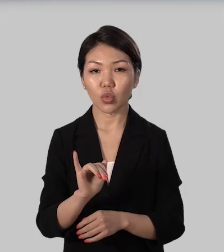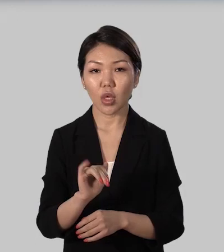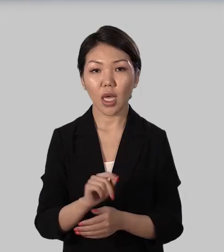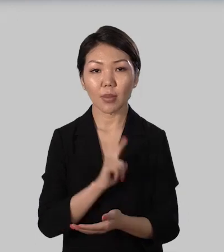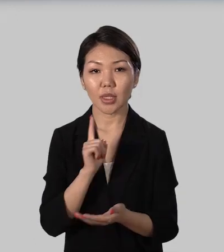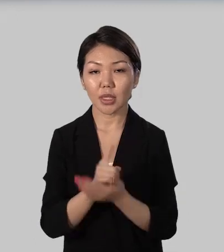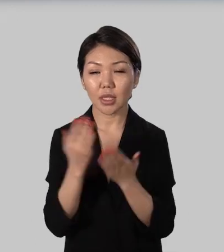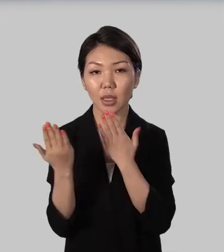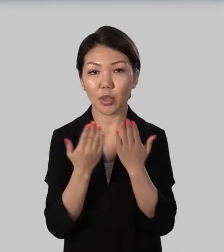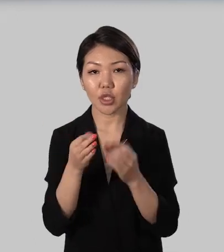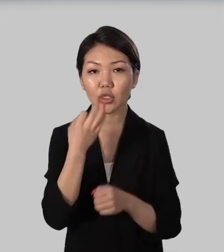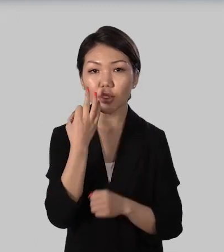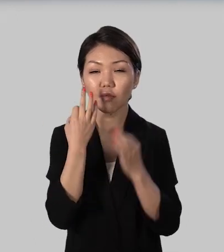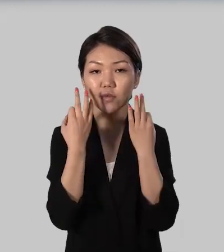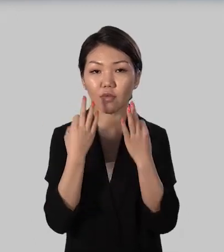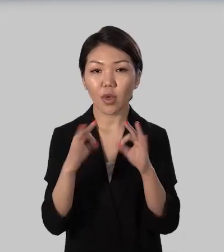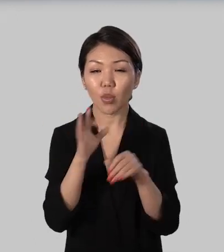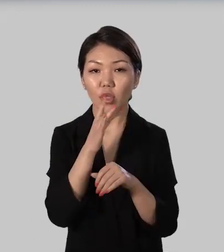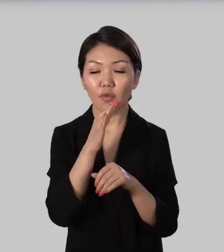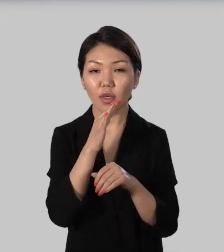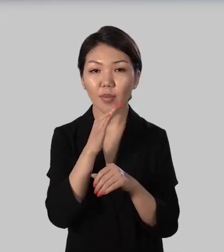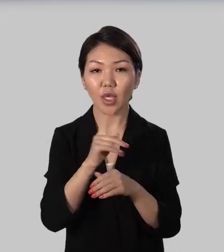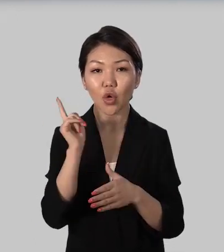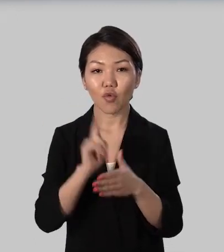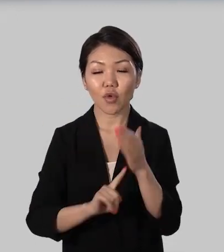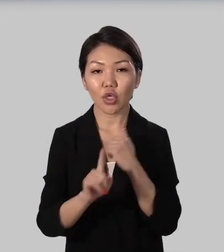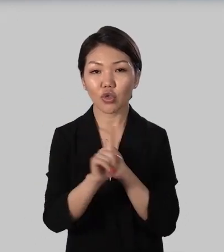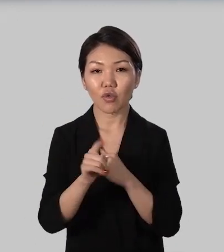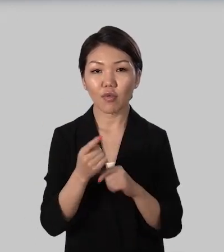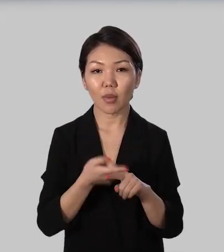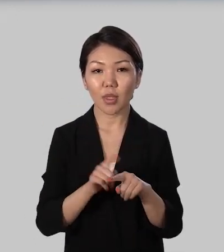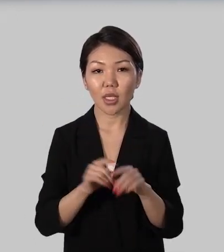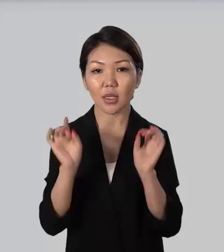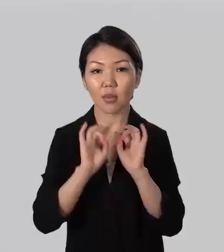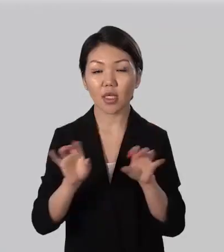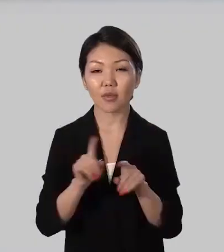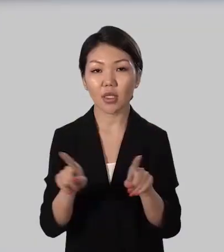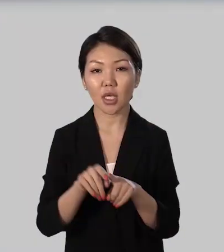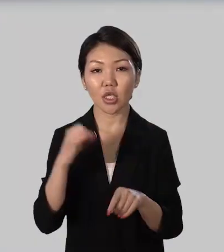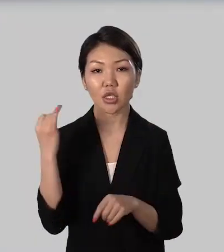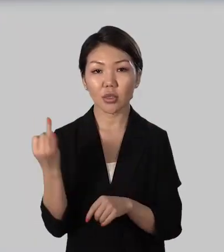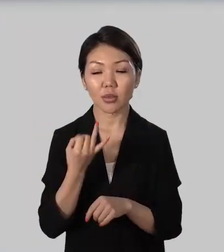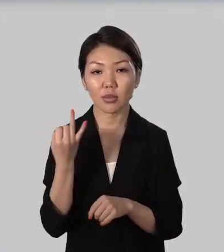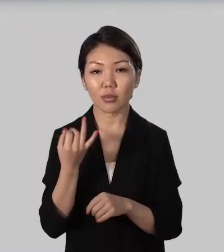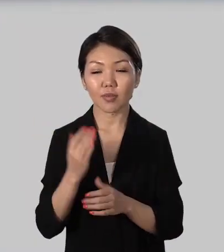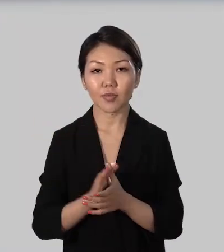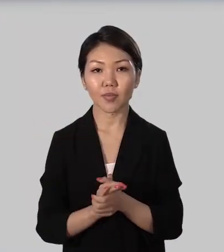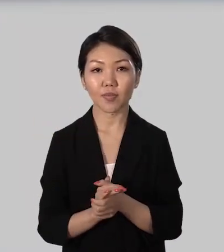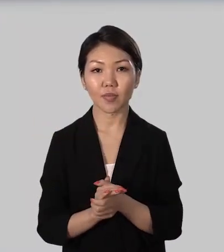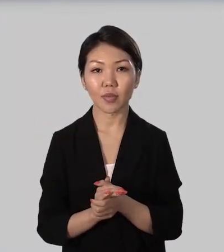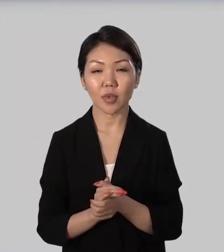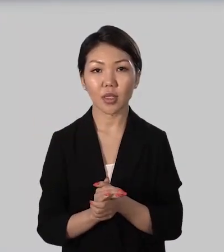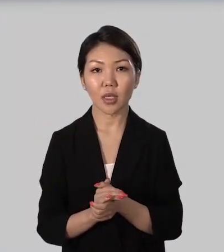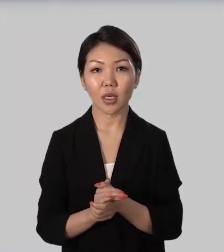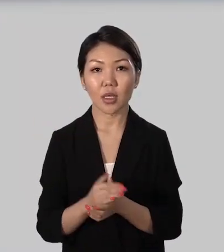время я уверена это произведение не оставит вас равнодушными а перед нами стоит